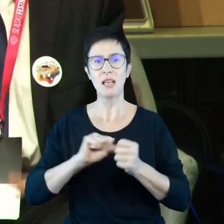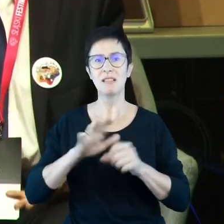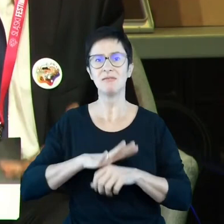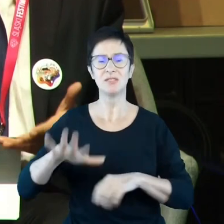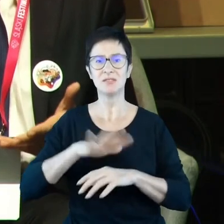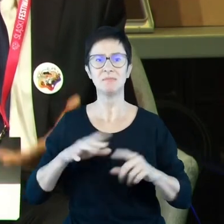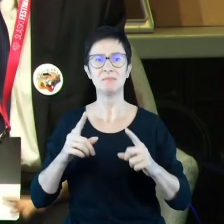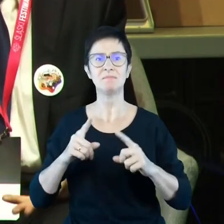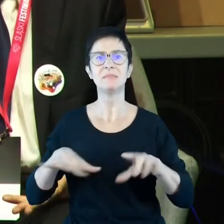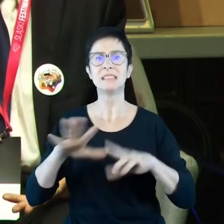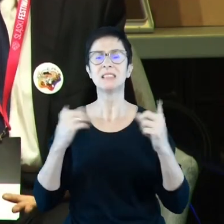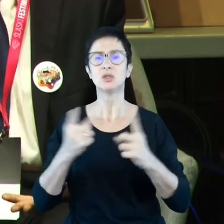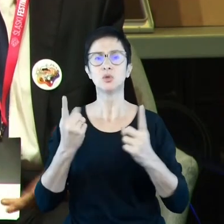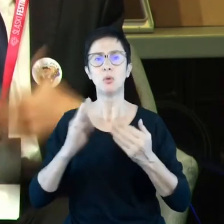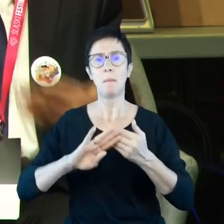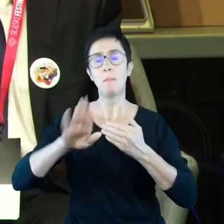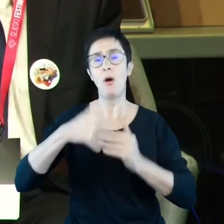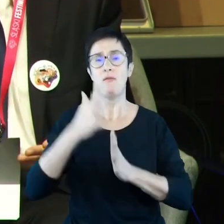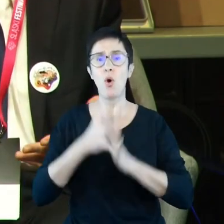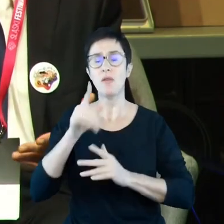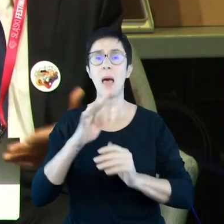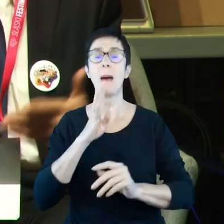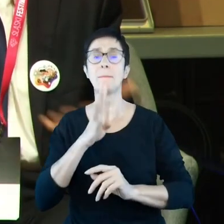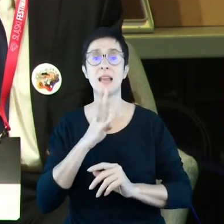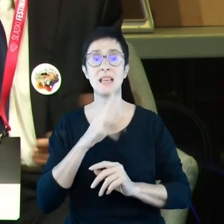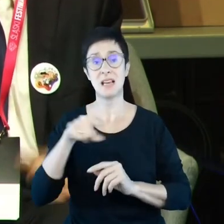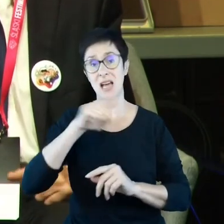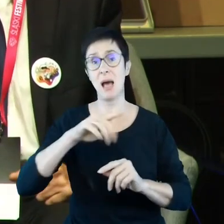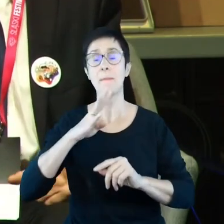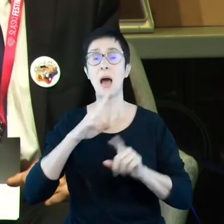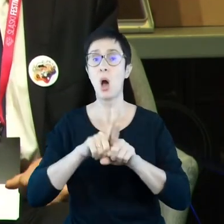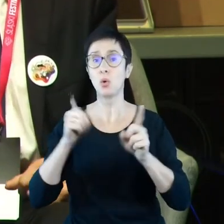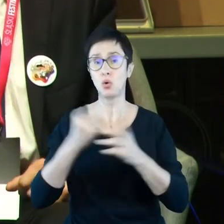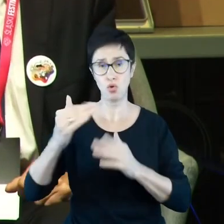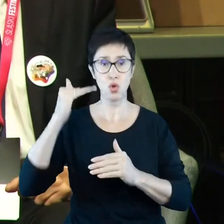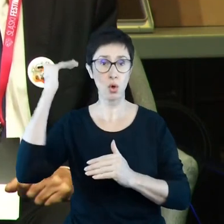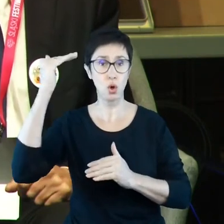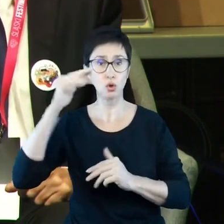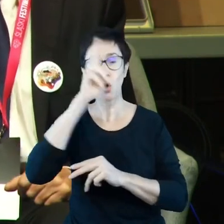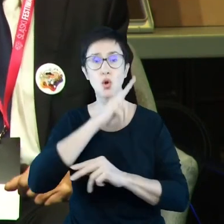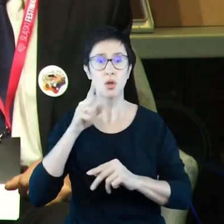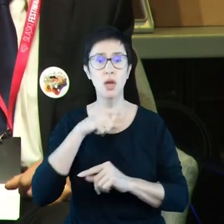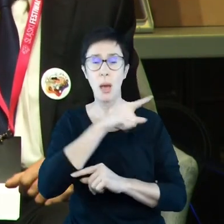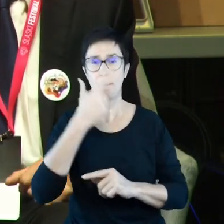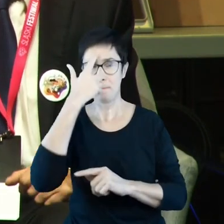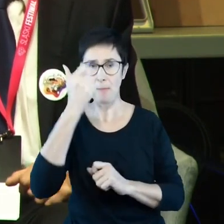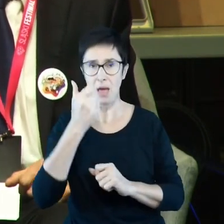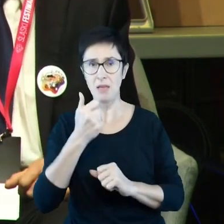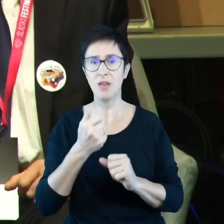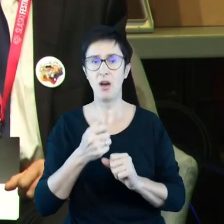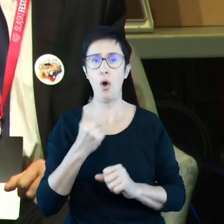powojennej Ameryki, czyli takiej Ameryki, w której dorośli, rodzice, to ludzie, którzy pamiętają obie wielkie